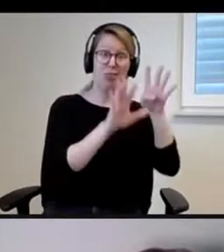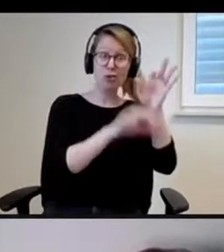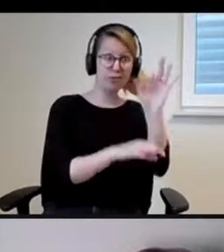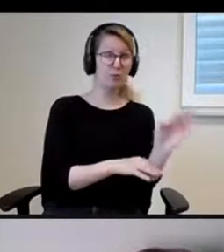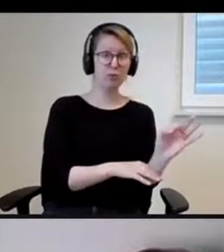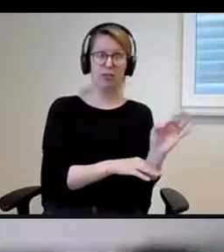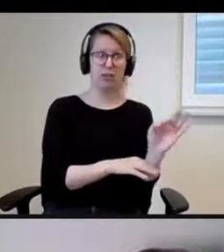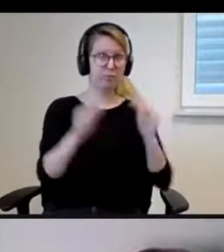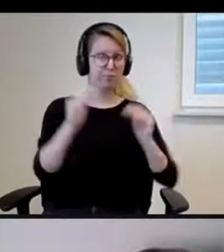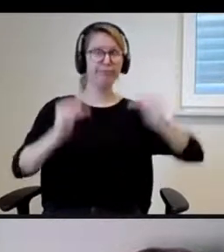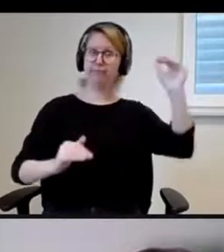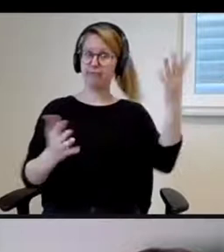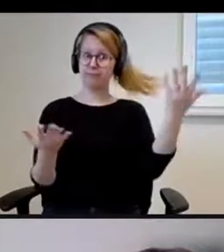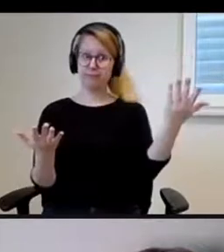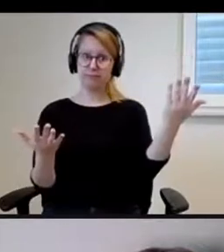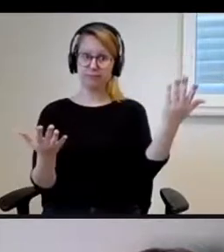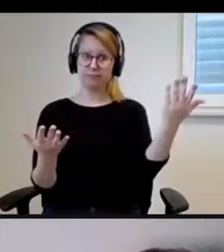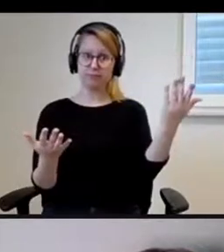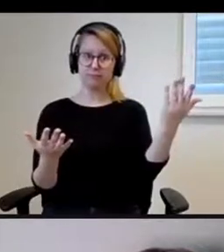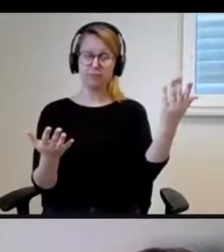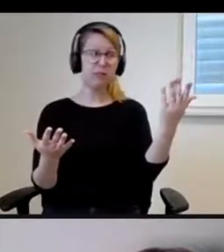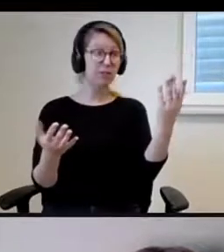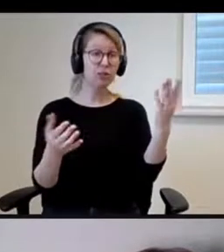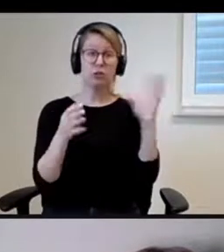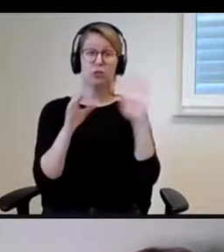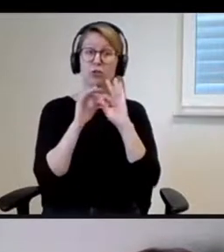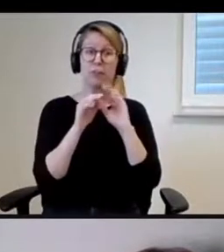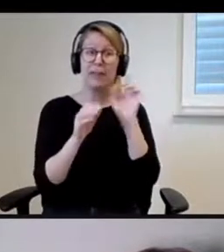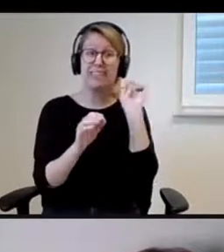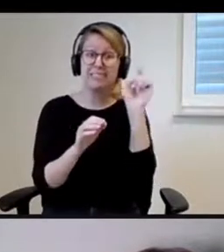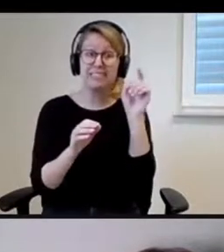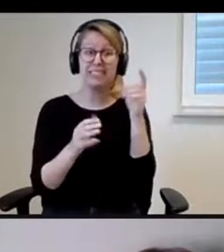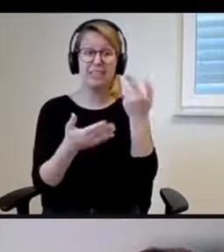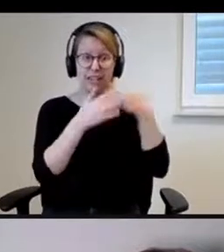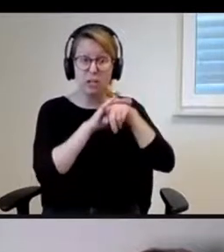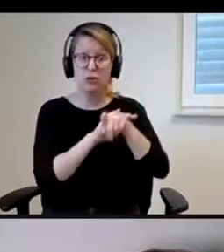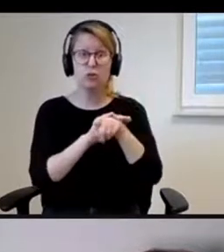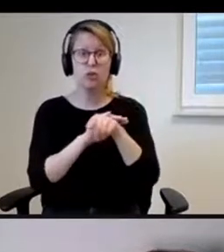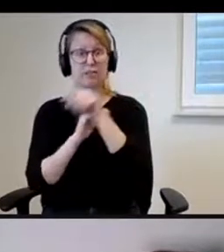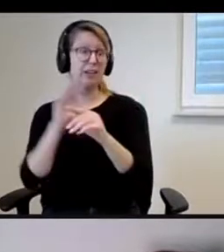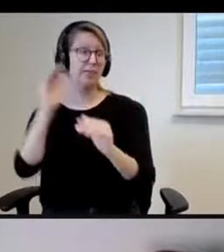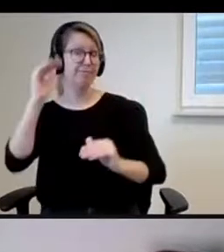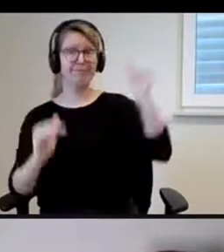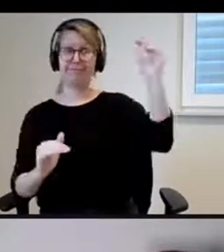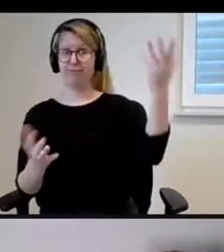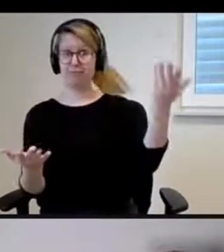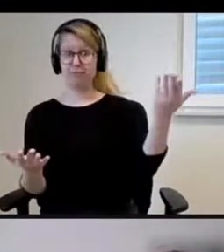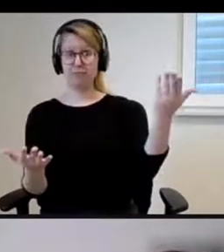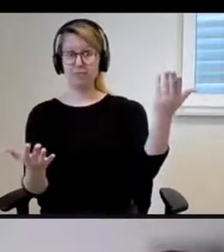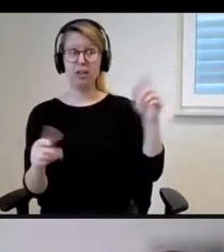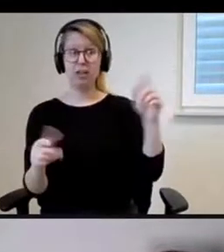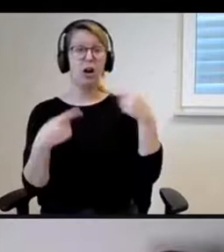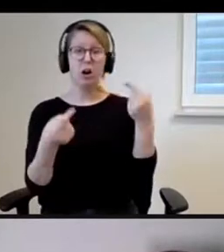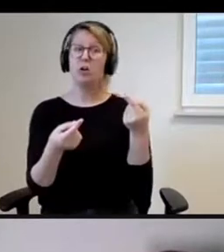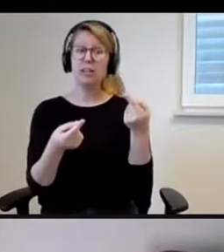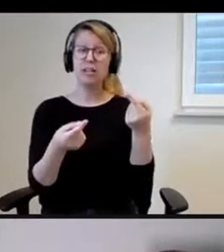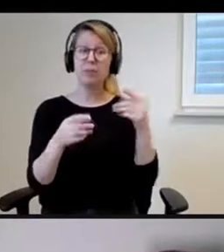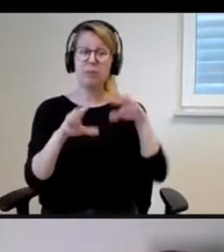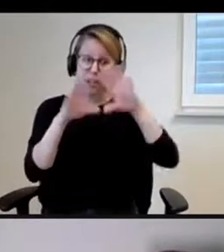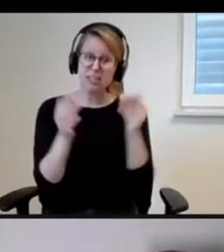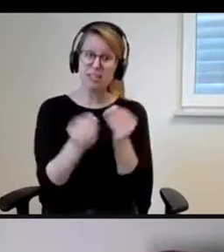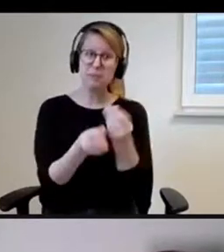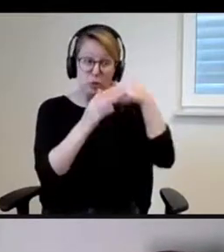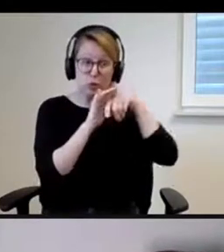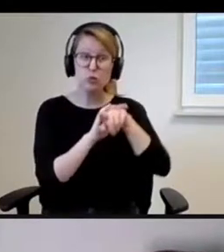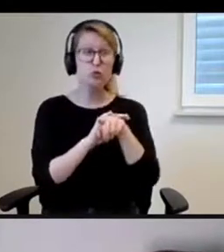numérique. L'accessibilité est un grand problème aussi, ça nous le savons. Et un autre problème, c'est les